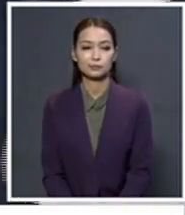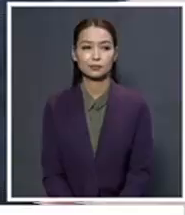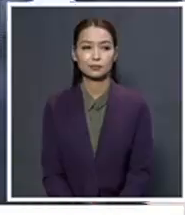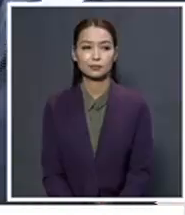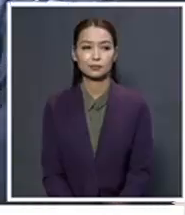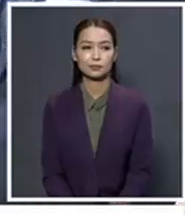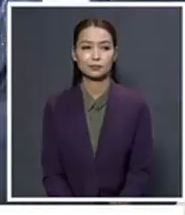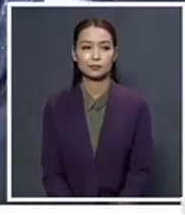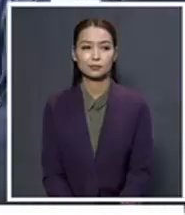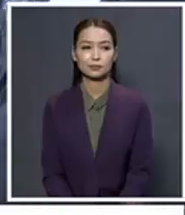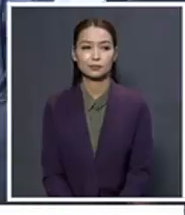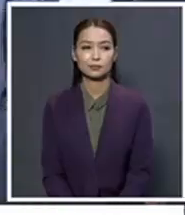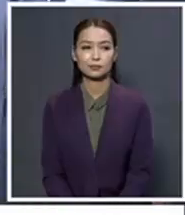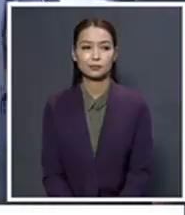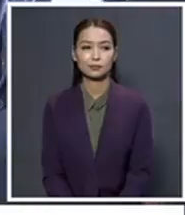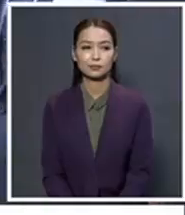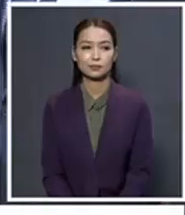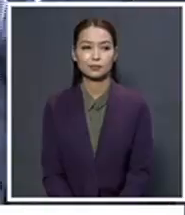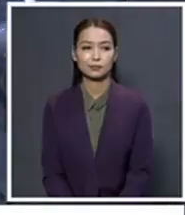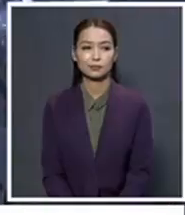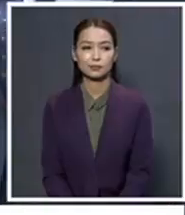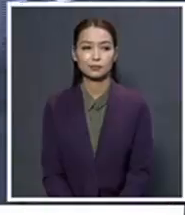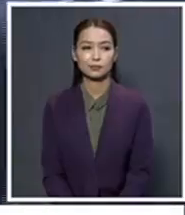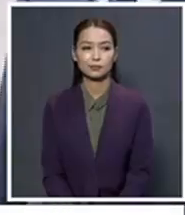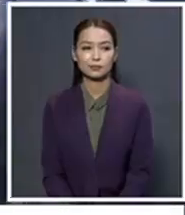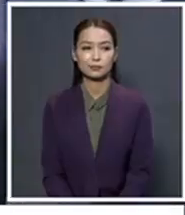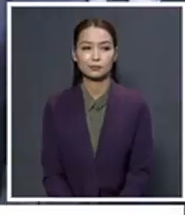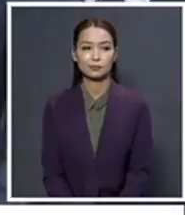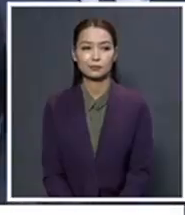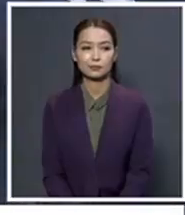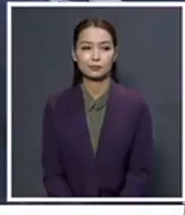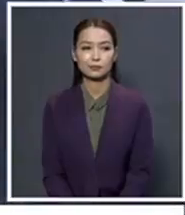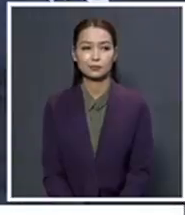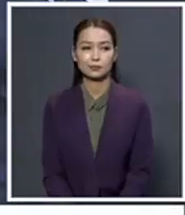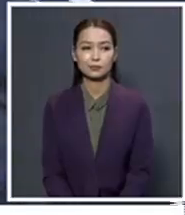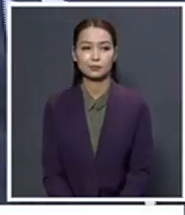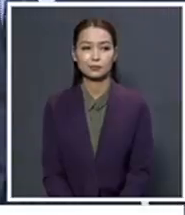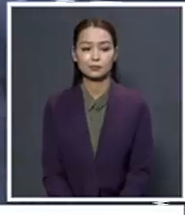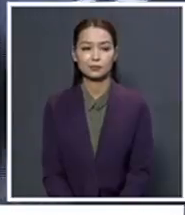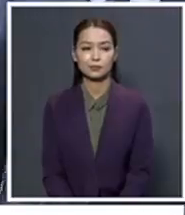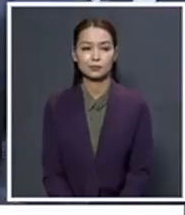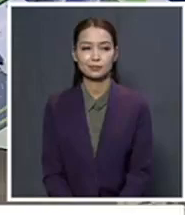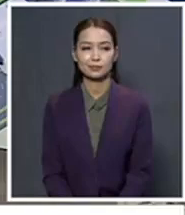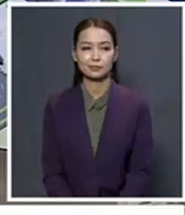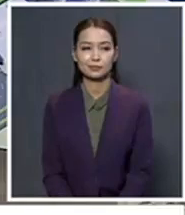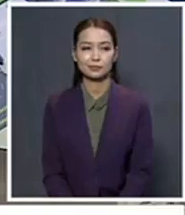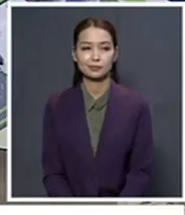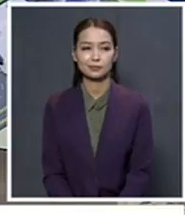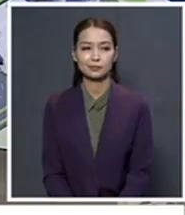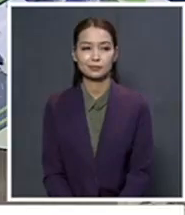Это Москва 410. Это Азылка. Да, да. Азылка. Да. У меня был. Но у меня был Ижевского завода.